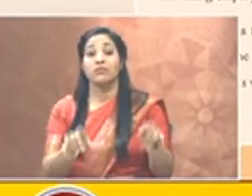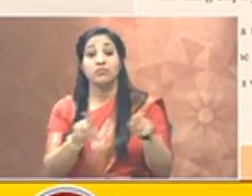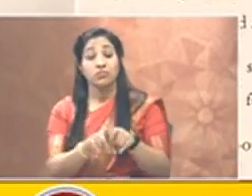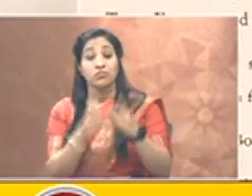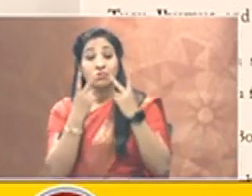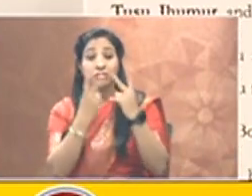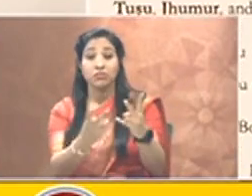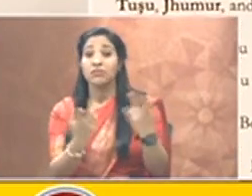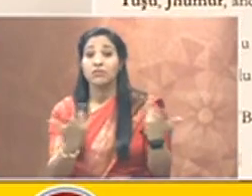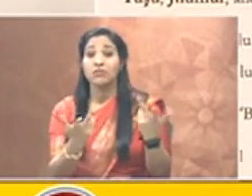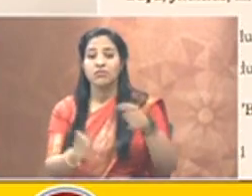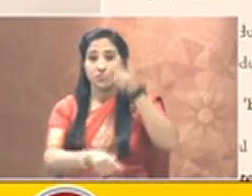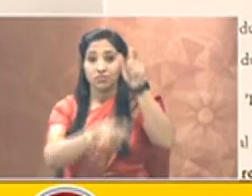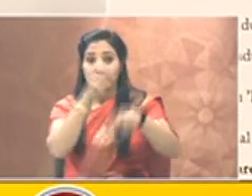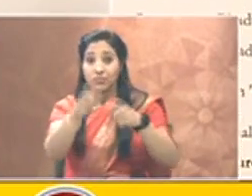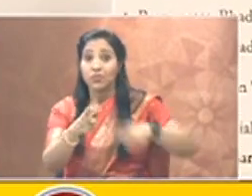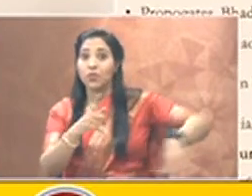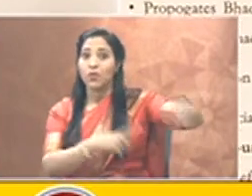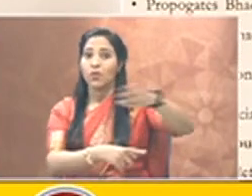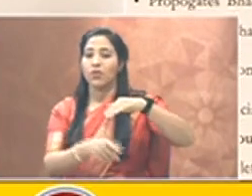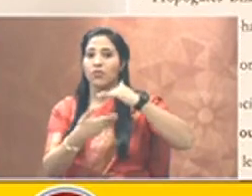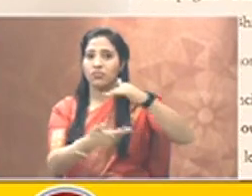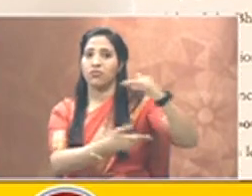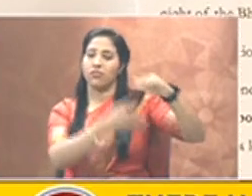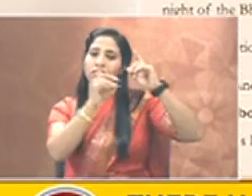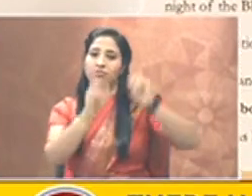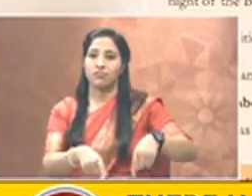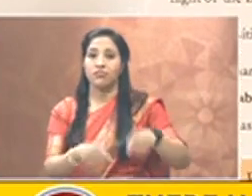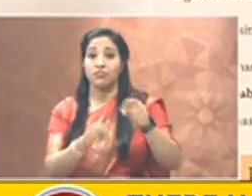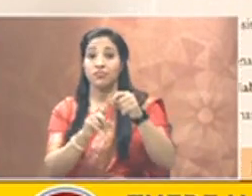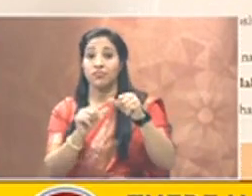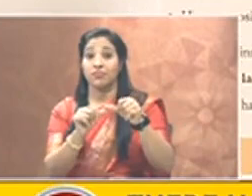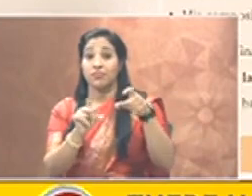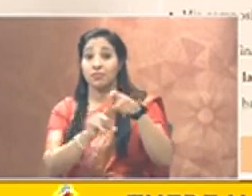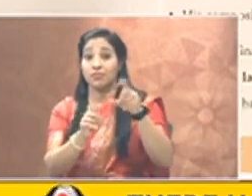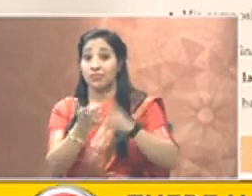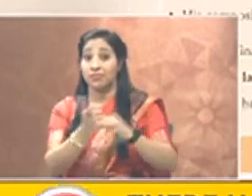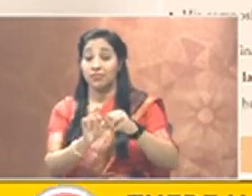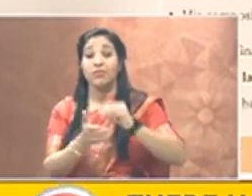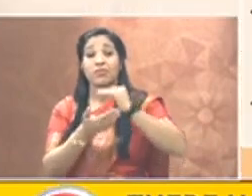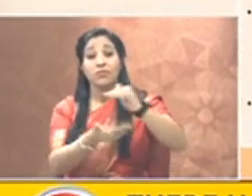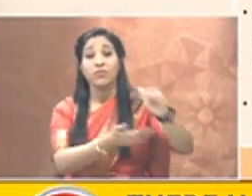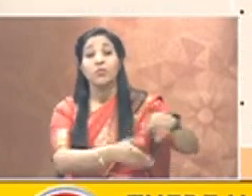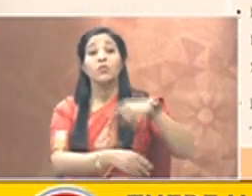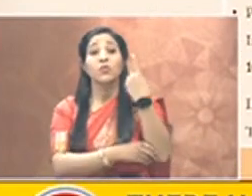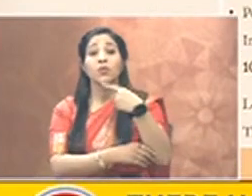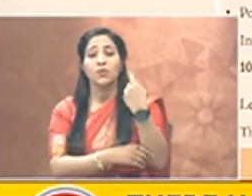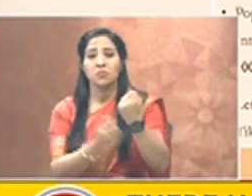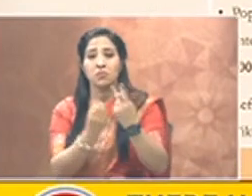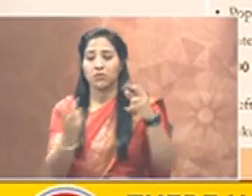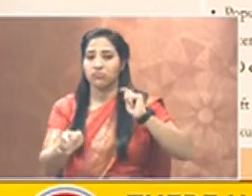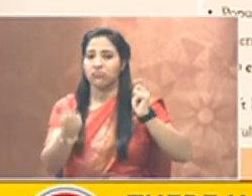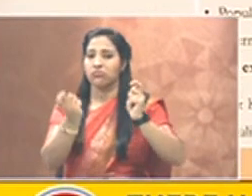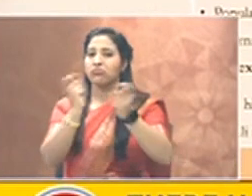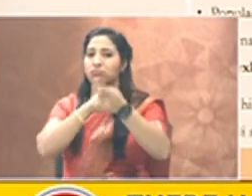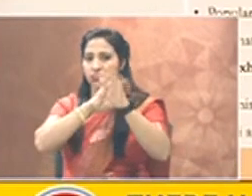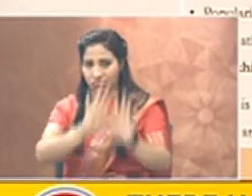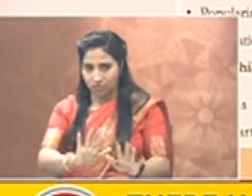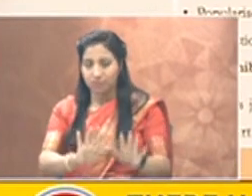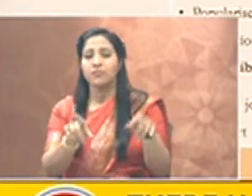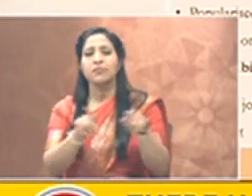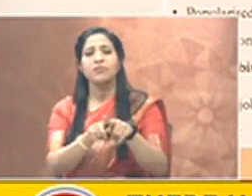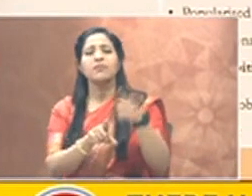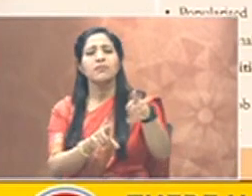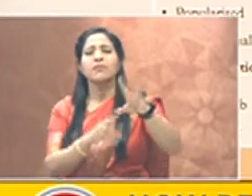ये पीपल्स पद्मा बन चुका है। पद्म सम्मान देने की व्यवस्था में कई बदलाव भी हुए हैं।